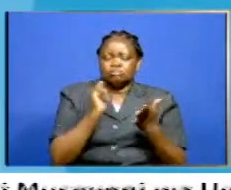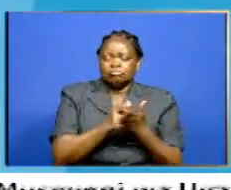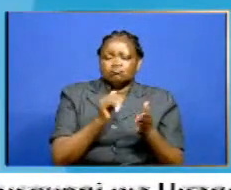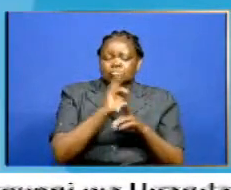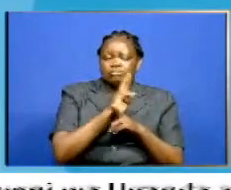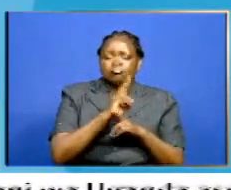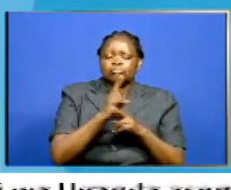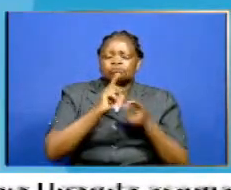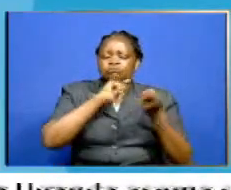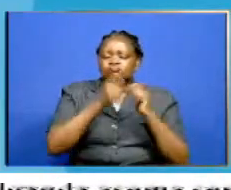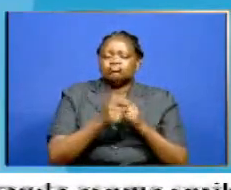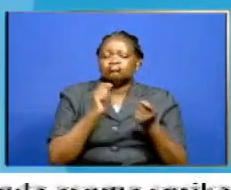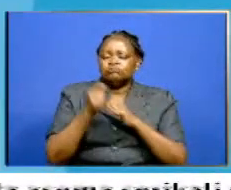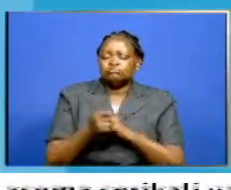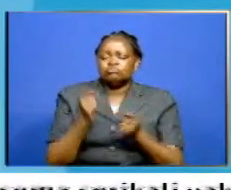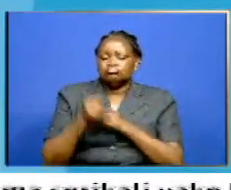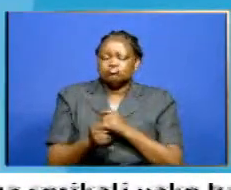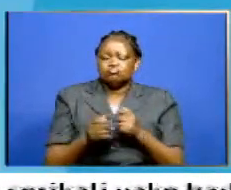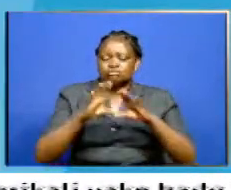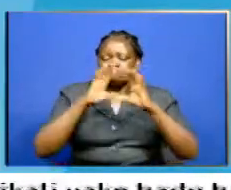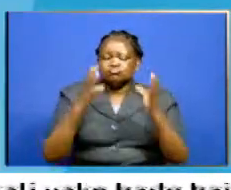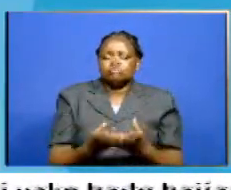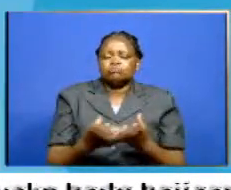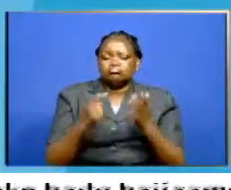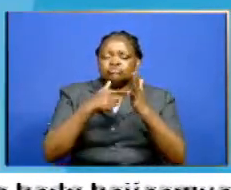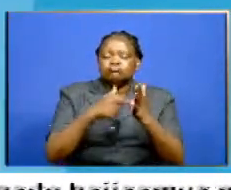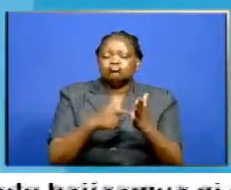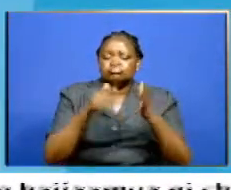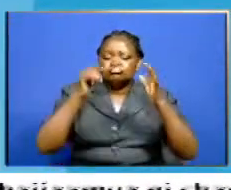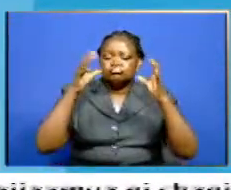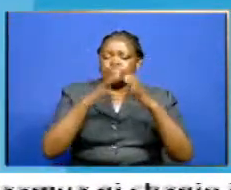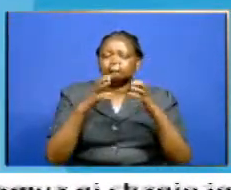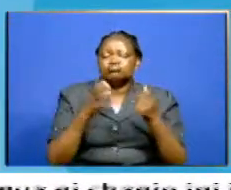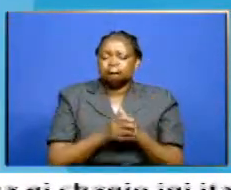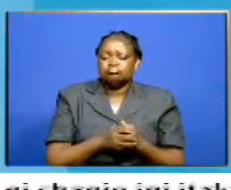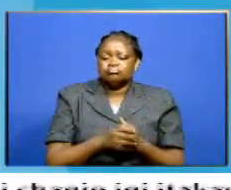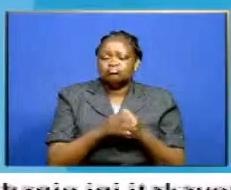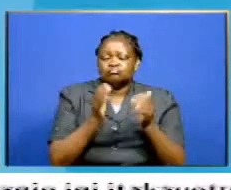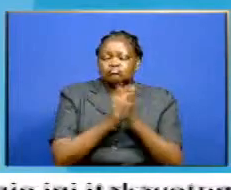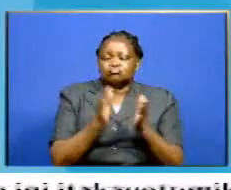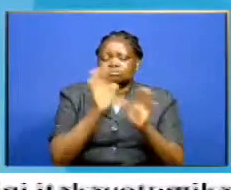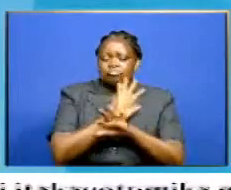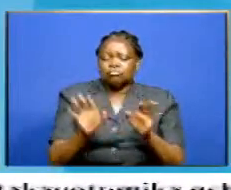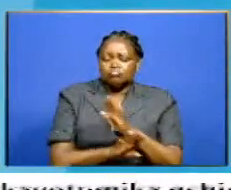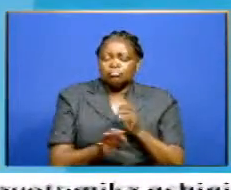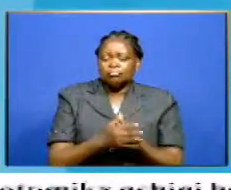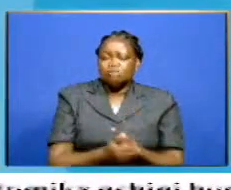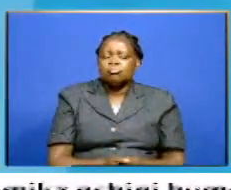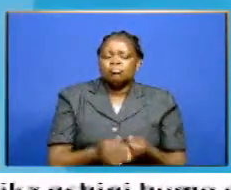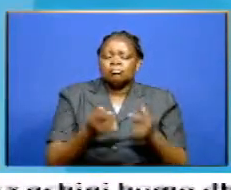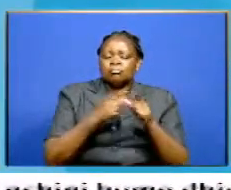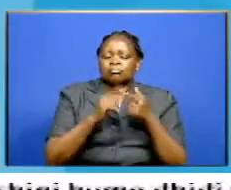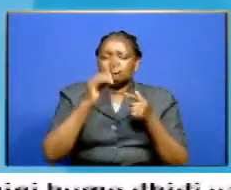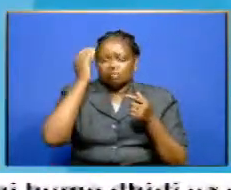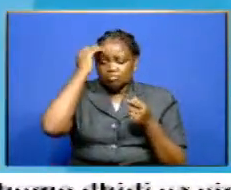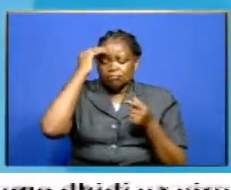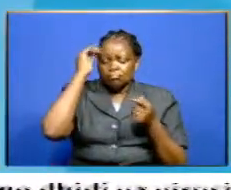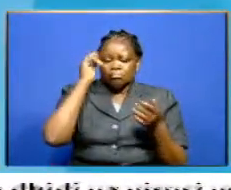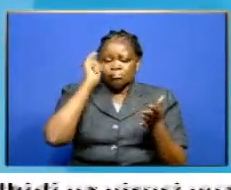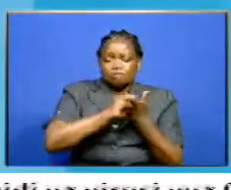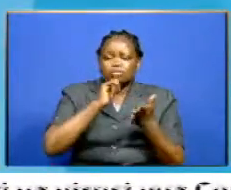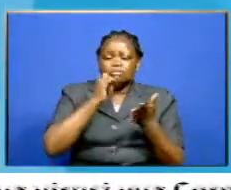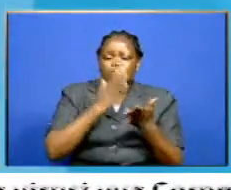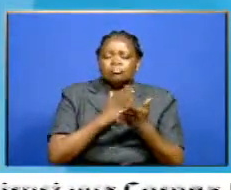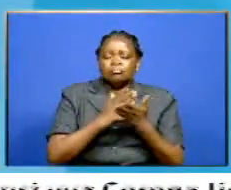anatumia kuchange ulimwengu, kwa mfano ile kampuni yake ya Tesla na kila kitu, ndio mwanafunzi ambaye yuko katika chuo kikuu